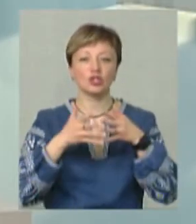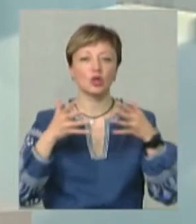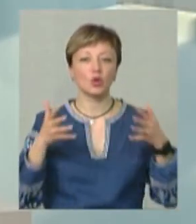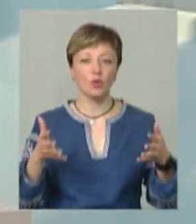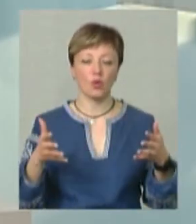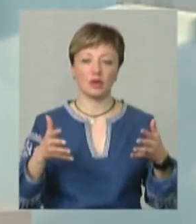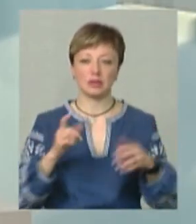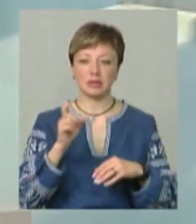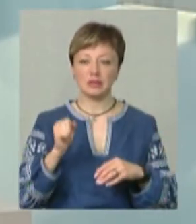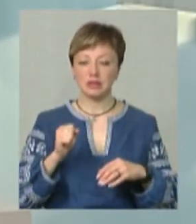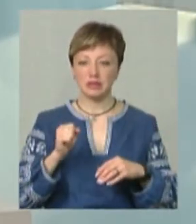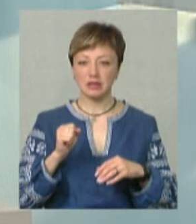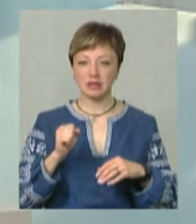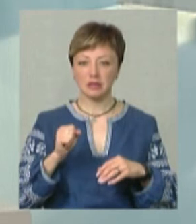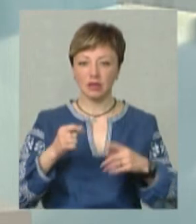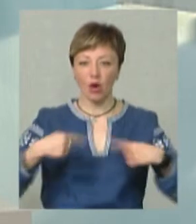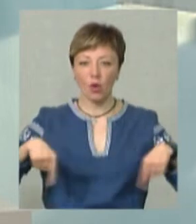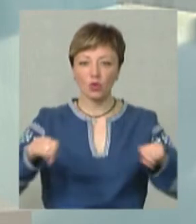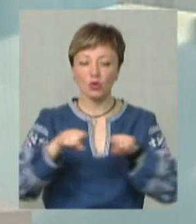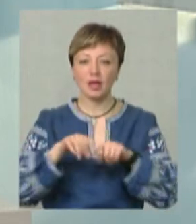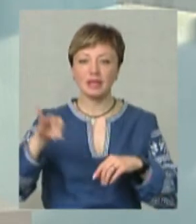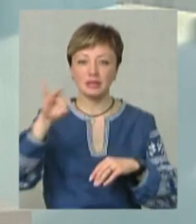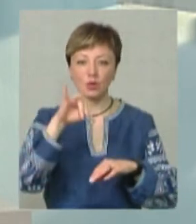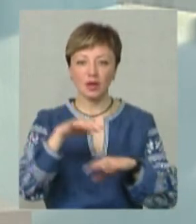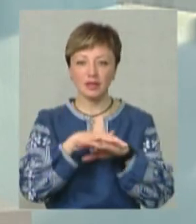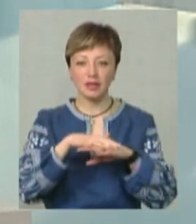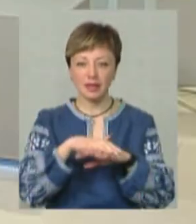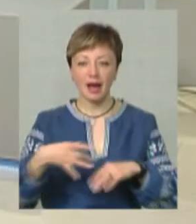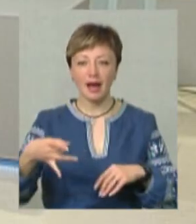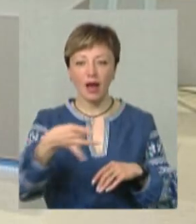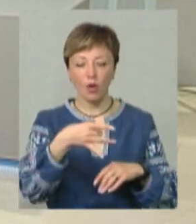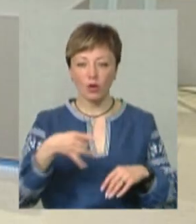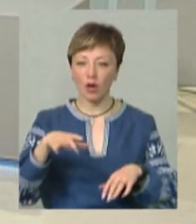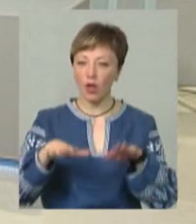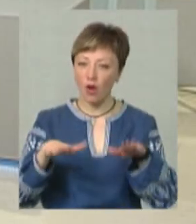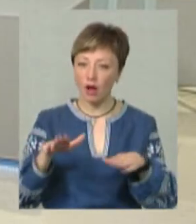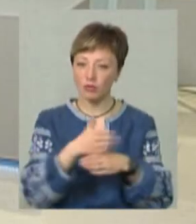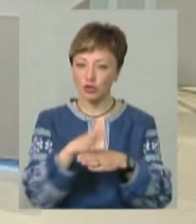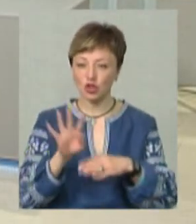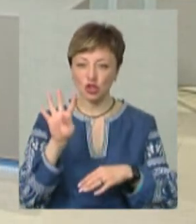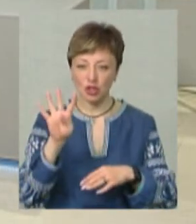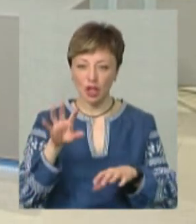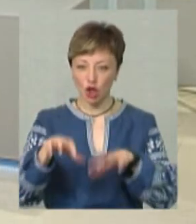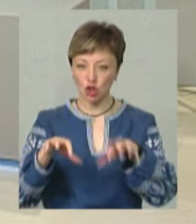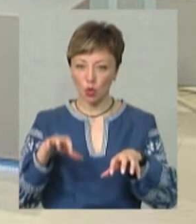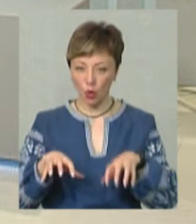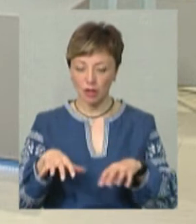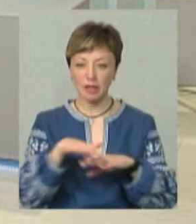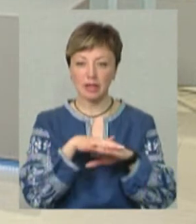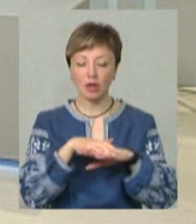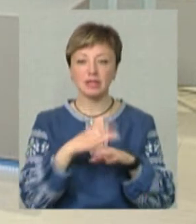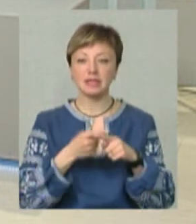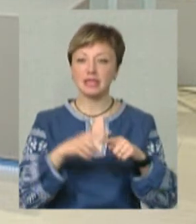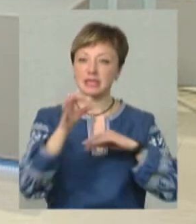широкий за межами, кордонами історико-етнографічний регіон. Локально поділяється на 4 зони етнографічні.